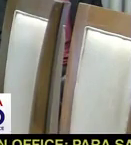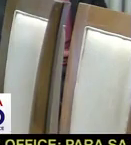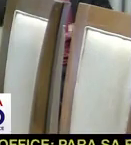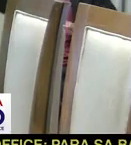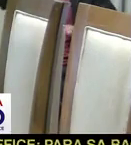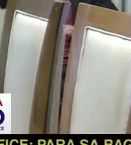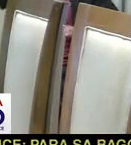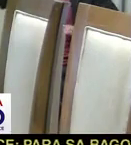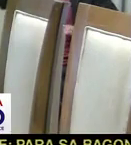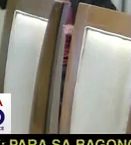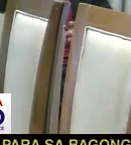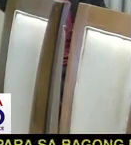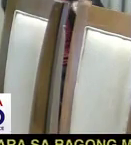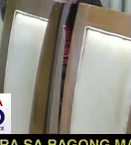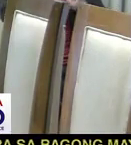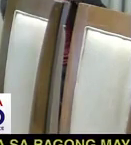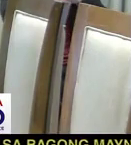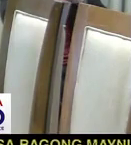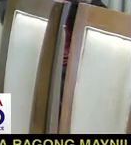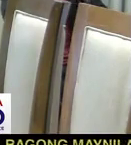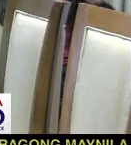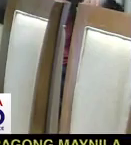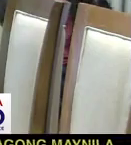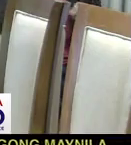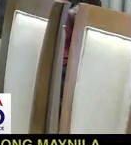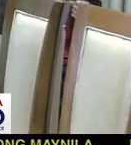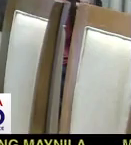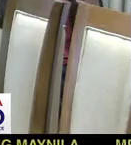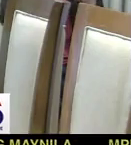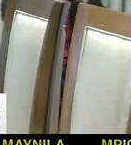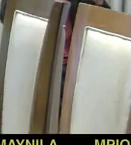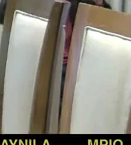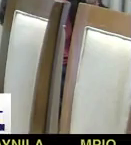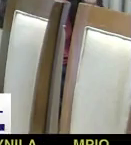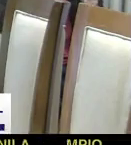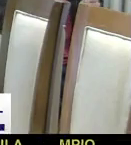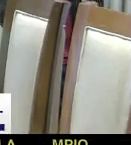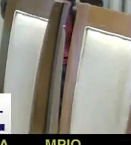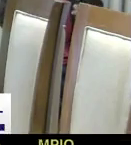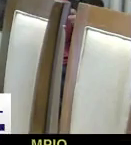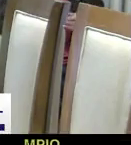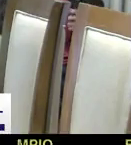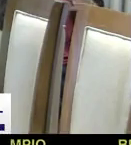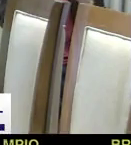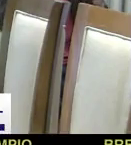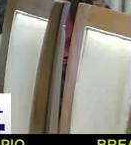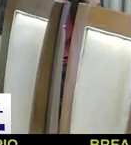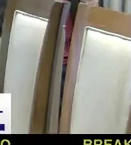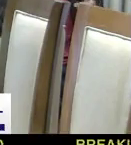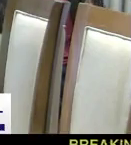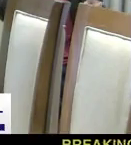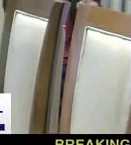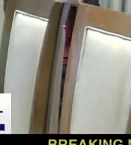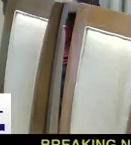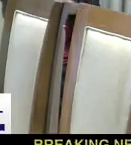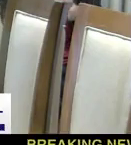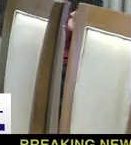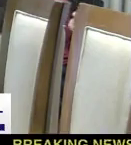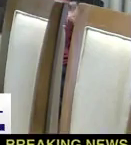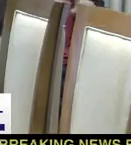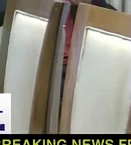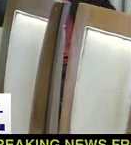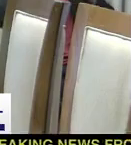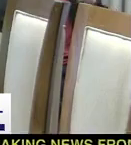Cancer na. Mahirap gamutin. Pwede namang gamutin at magagamot pa rin. Okay, alam, pahirapan na.